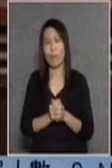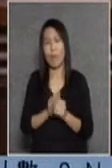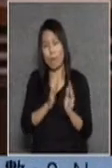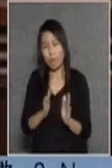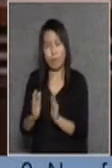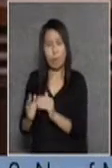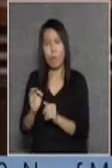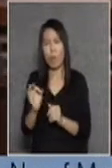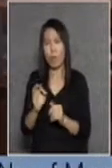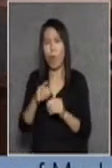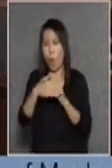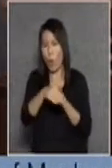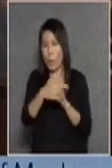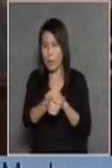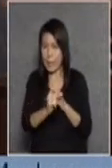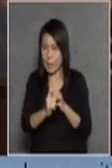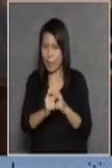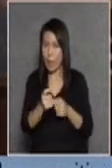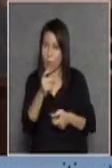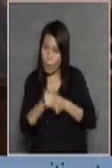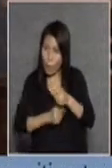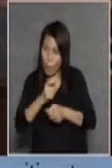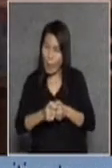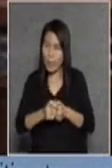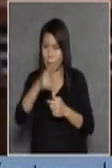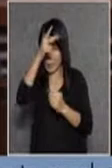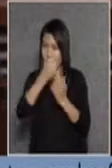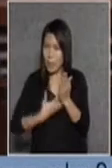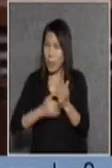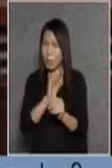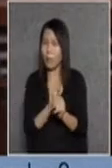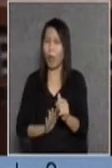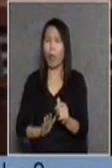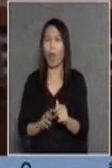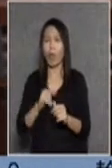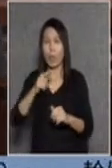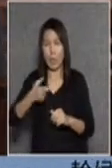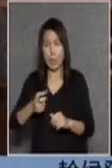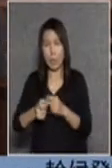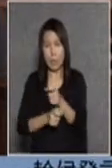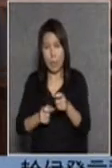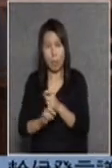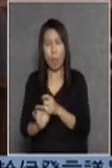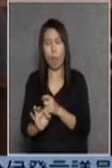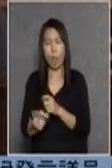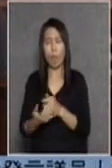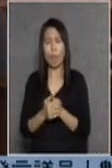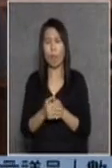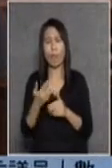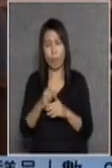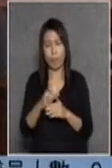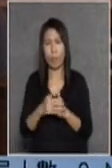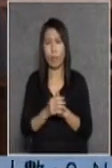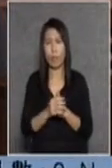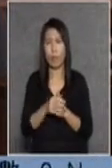我哋冇外匯或者貨幣嘅政策係可以影響我哋嘅經濟。咁其實我哋咧，你